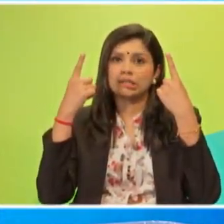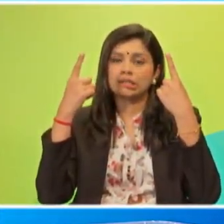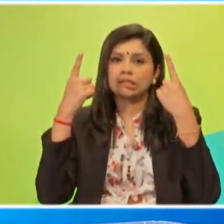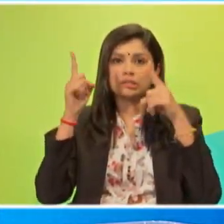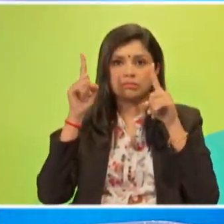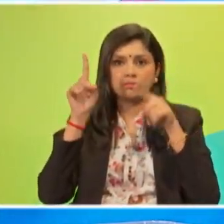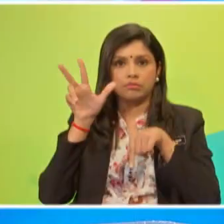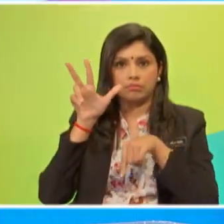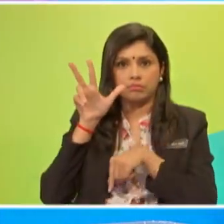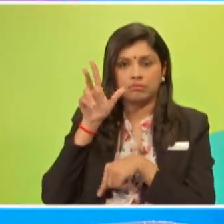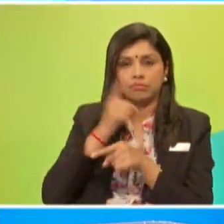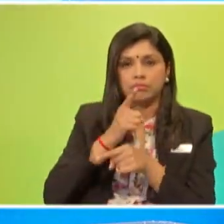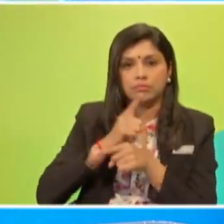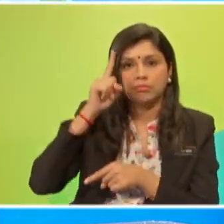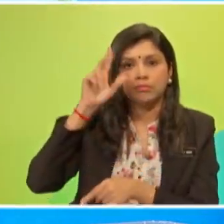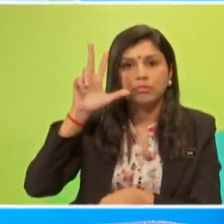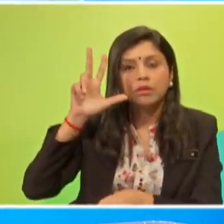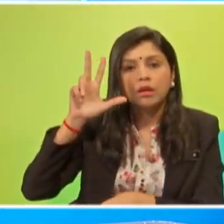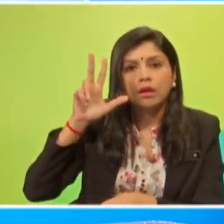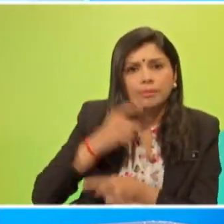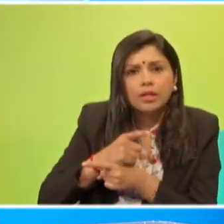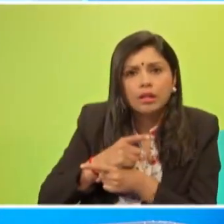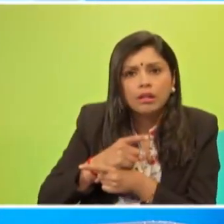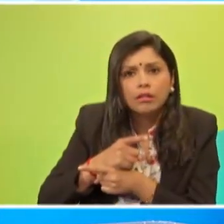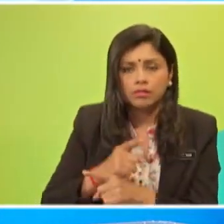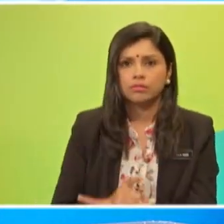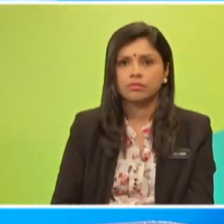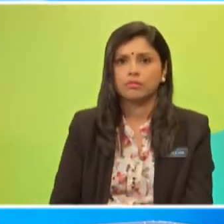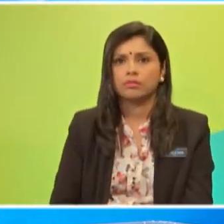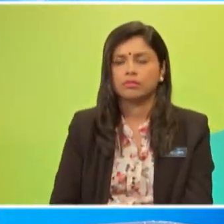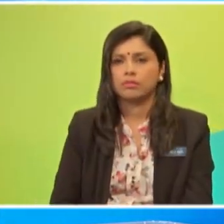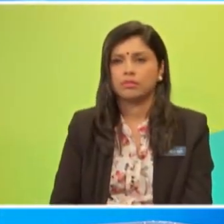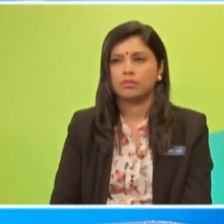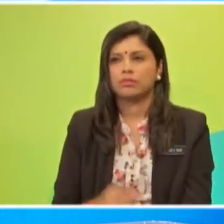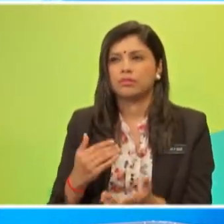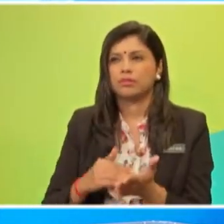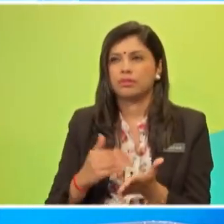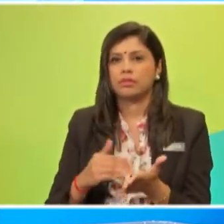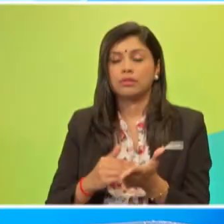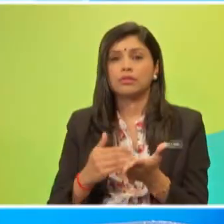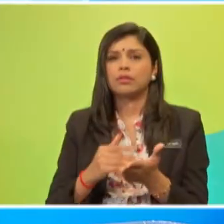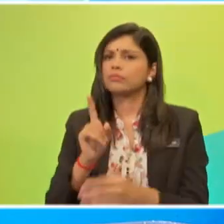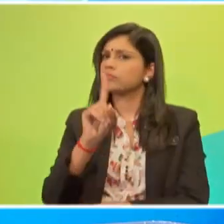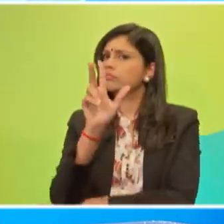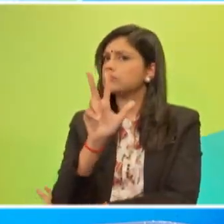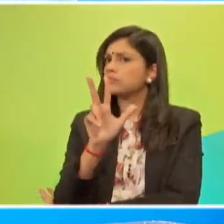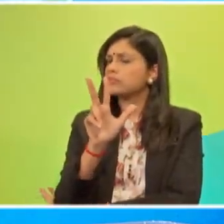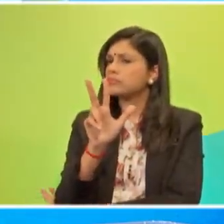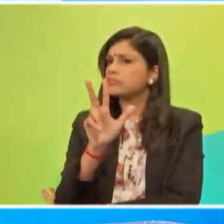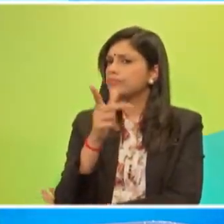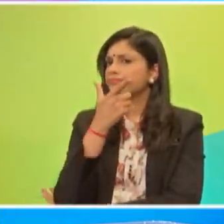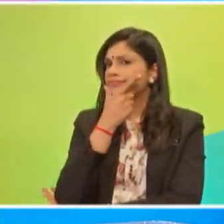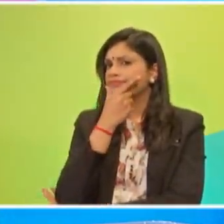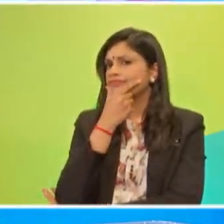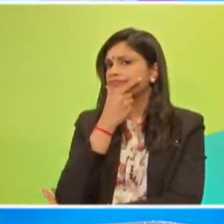nombor tiga, murid di rumah? Betullah. Betul. Okey, kita cuba sekali lagi, Sean. Mana nombor tiga? Salah ke? Okey.